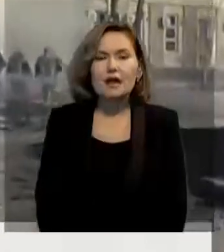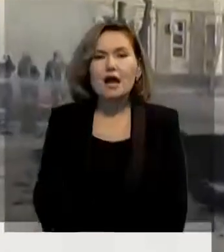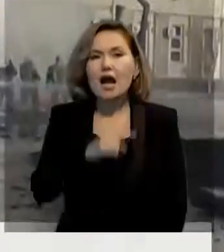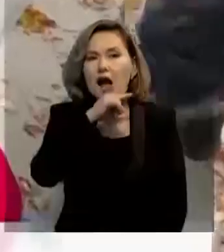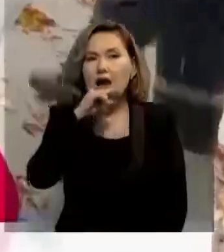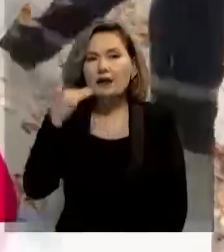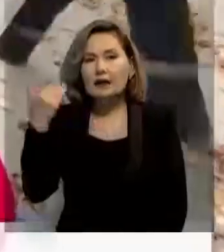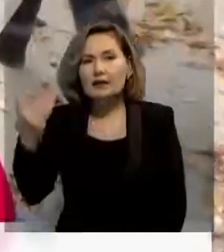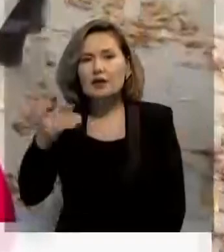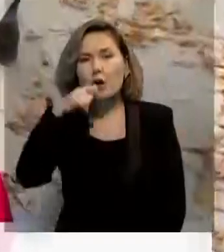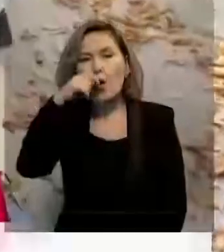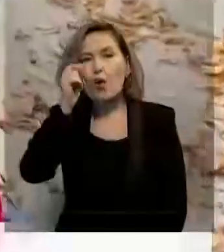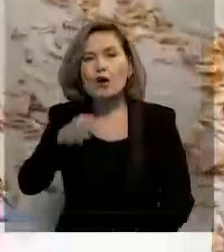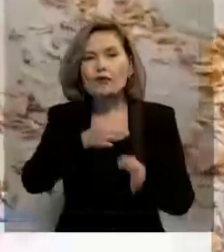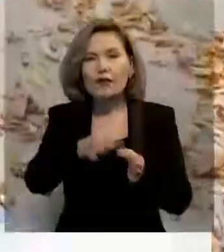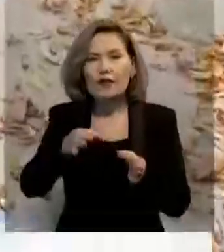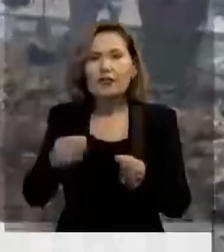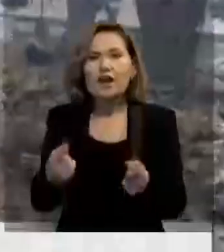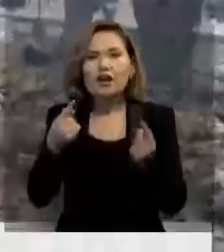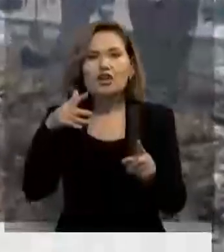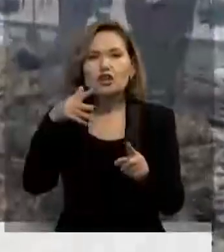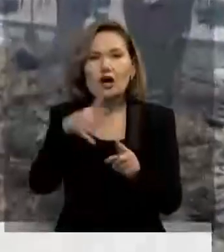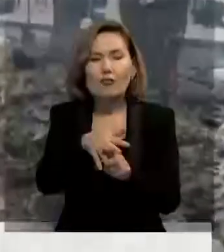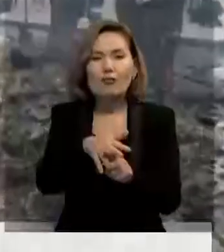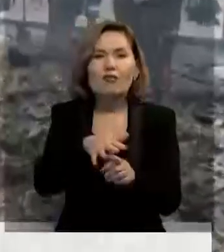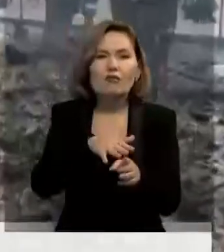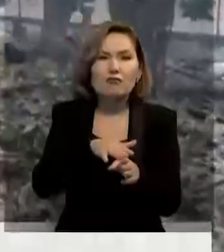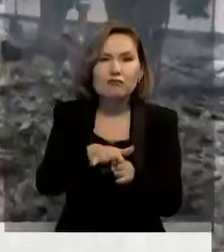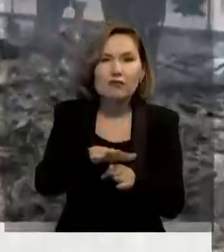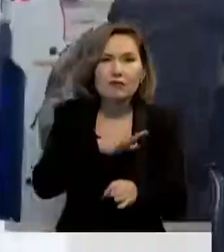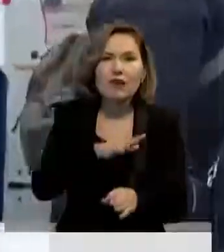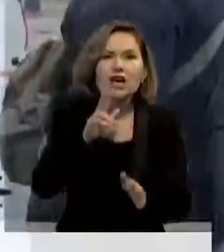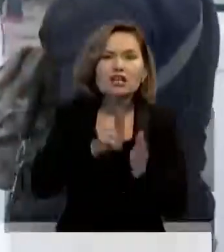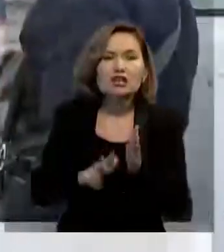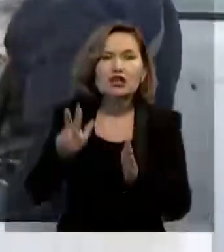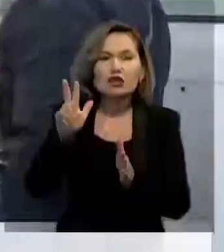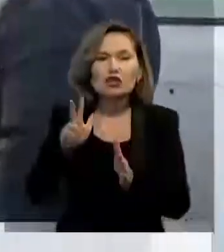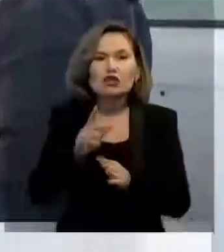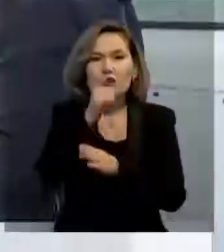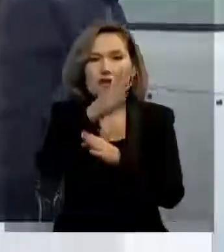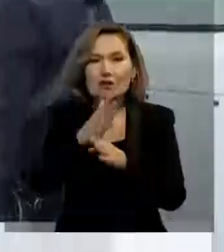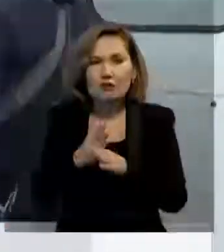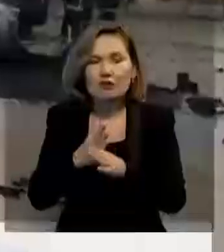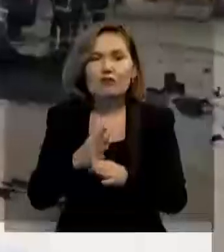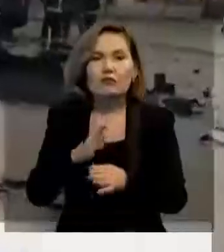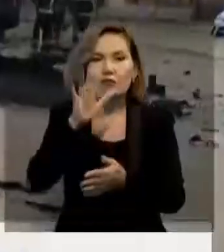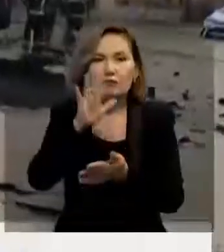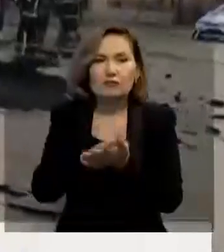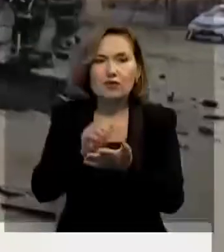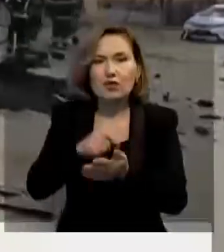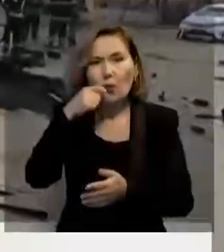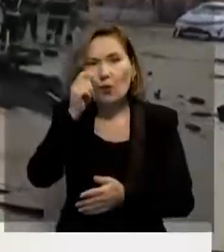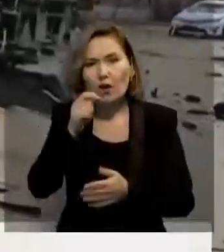Ресей Украинаның бірнеше өңіріне ірі шабуылдар жасалды. 83 зымыранның жартысынан көбі орта жолда атып түсірілген.